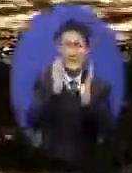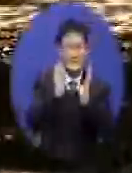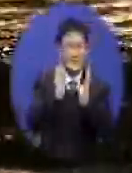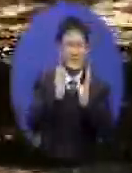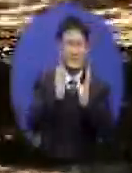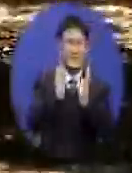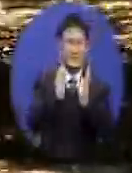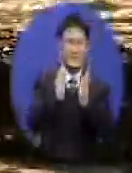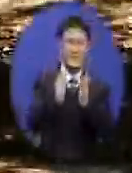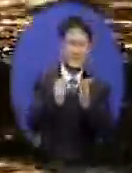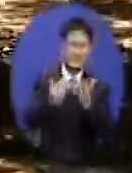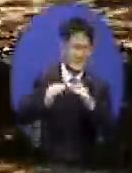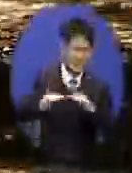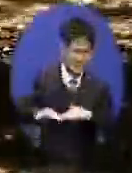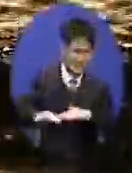아들이